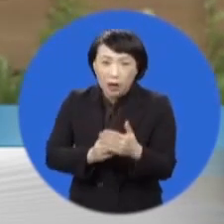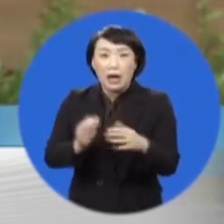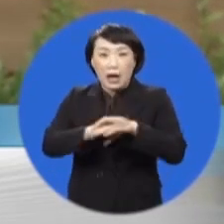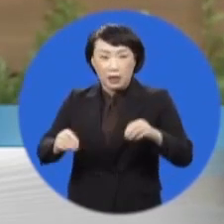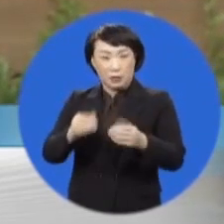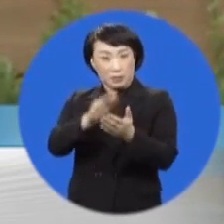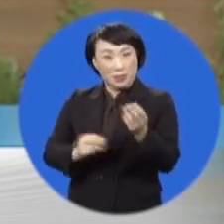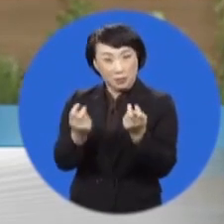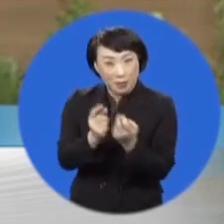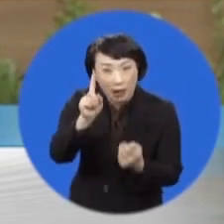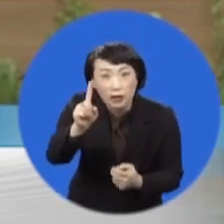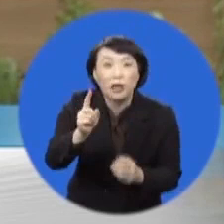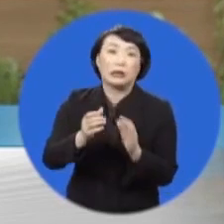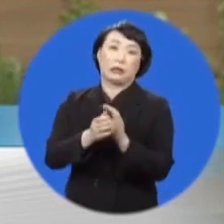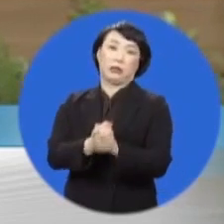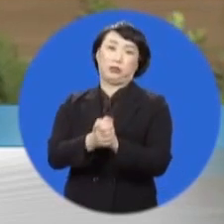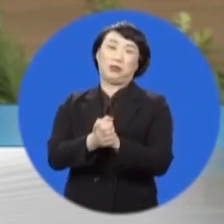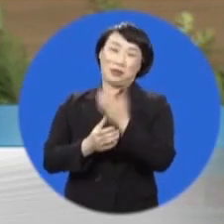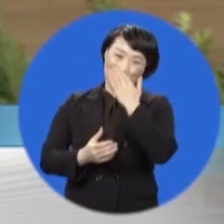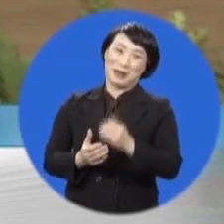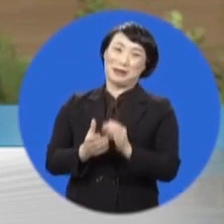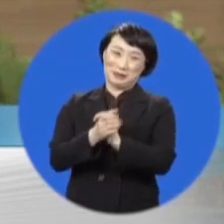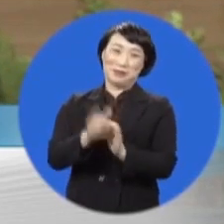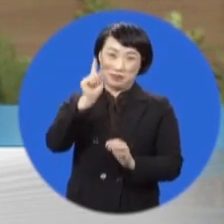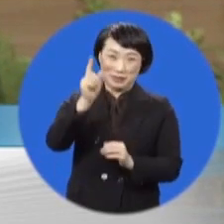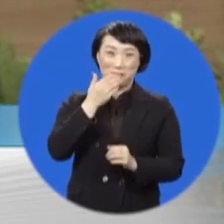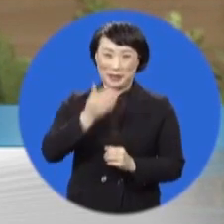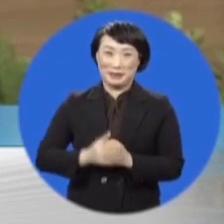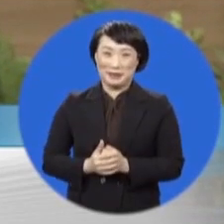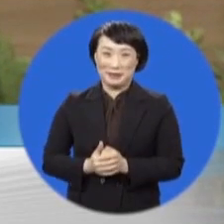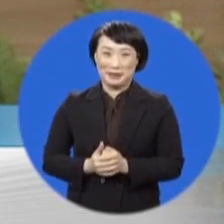결혼 기동 학교 에 돌아왔